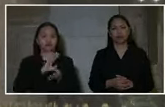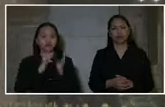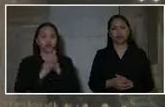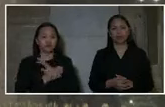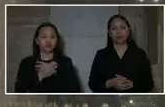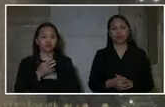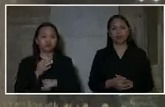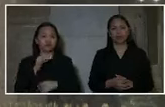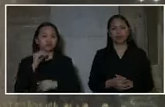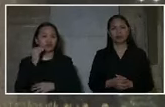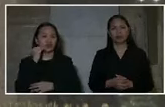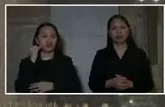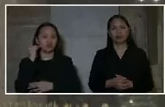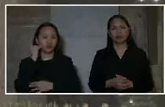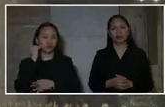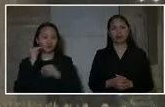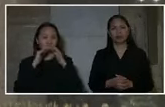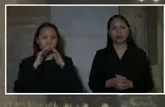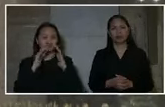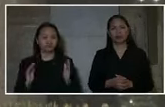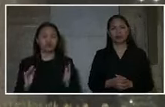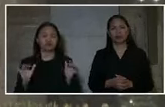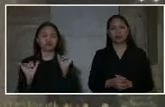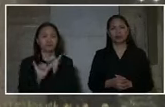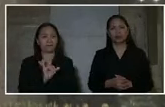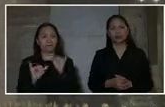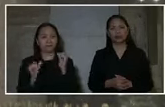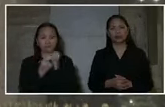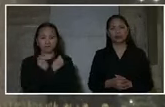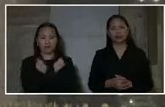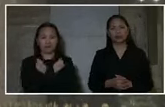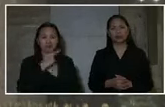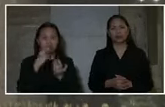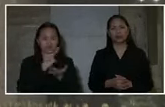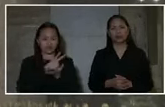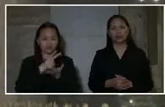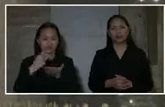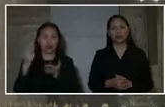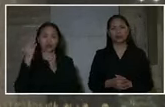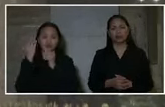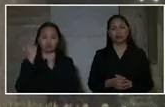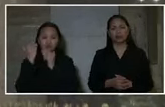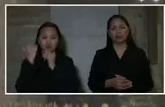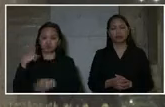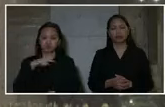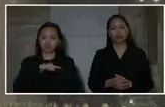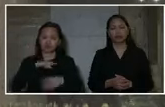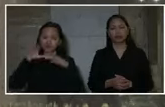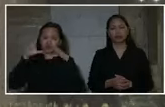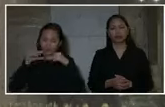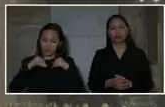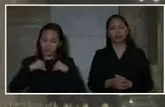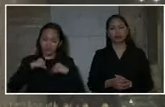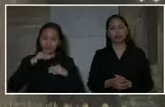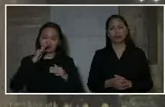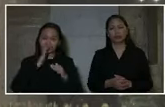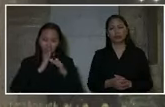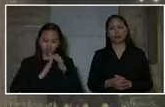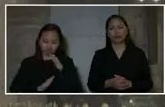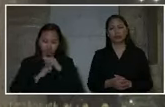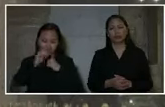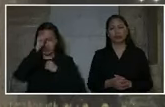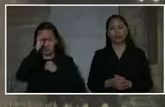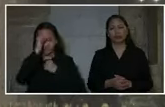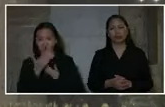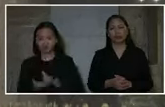tahanan. Katulad ng mahal na Birhen, matanggap nawa naming mapagpakumbaba na sundin